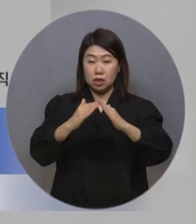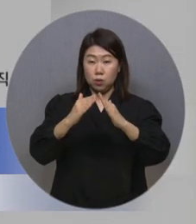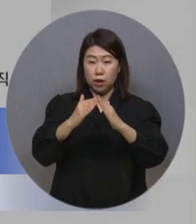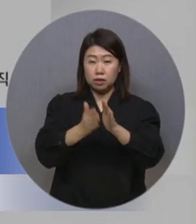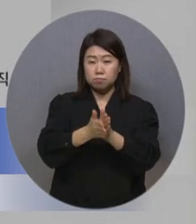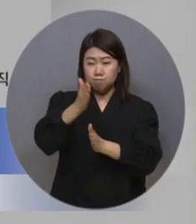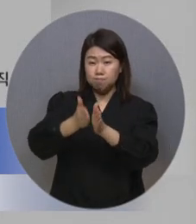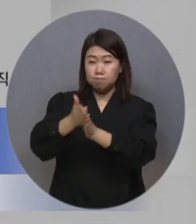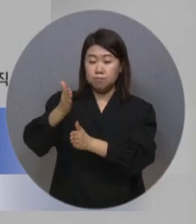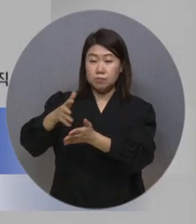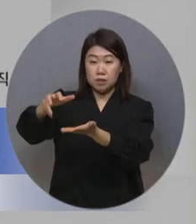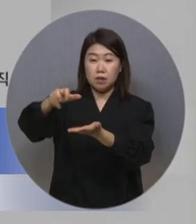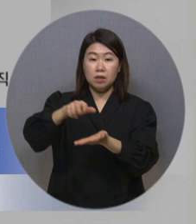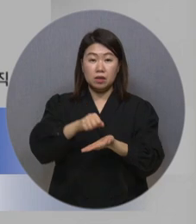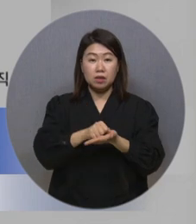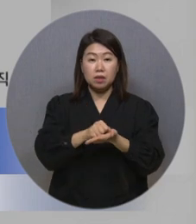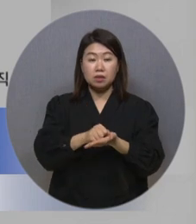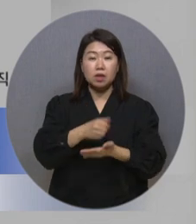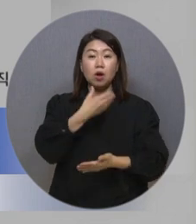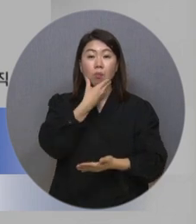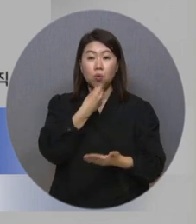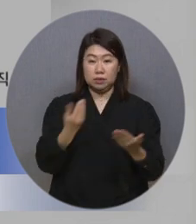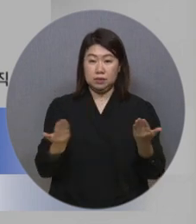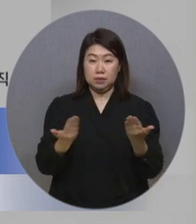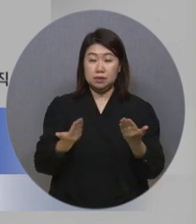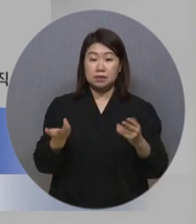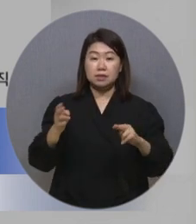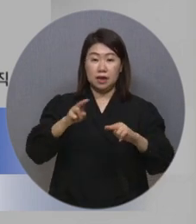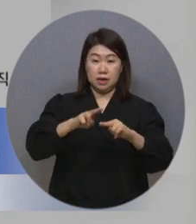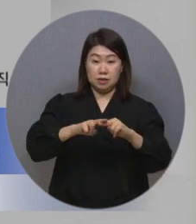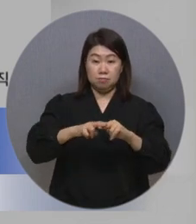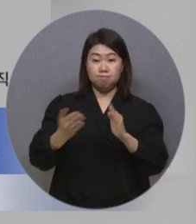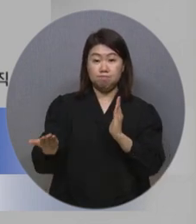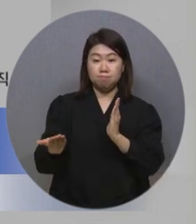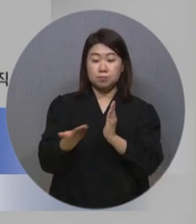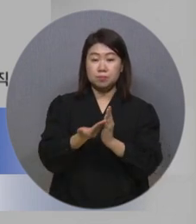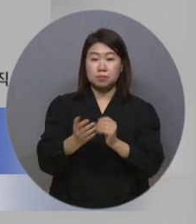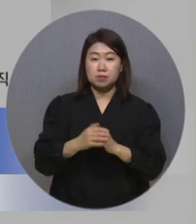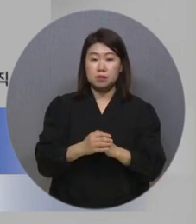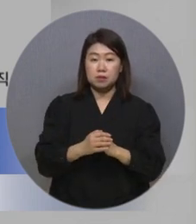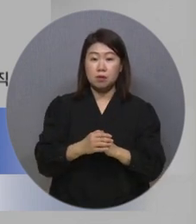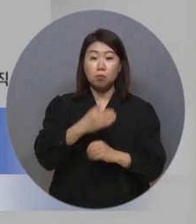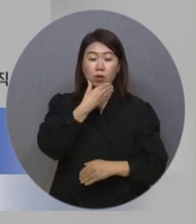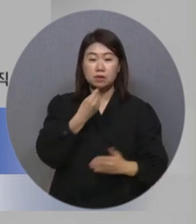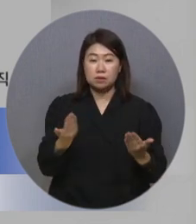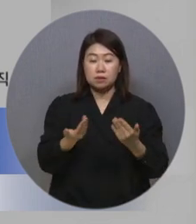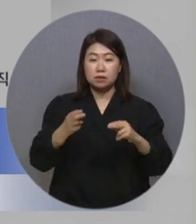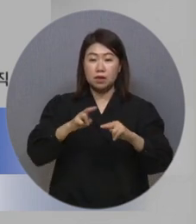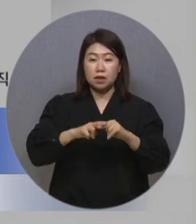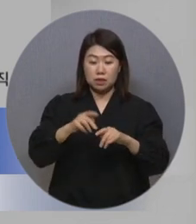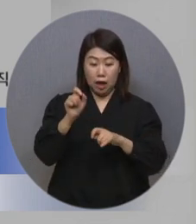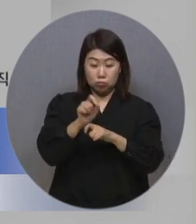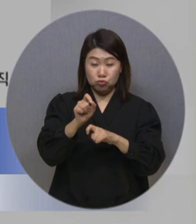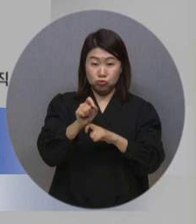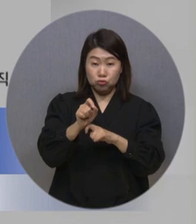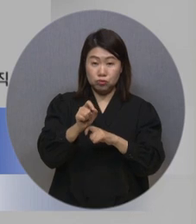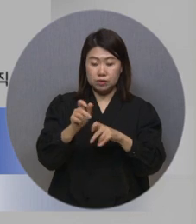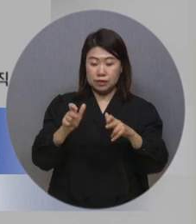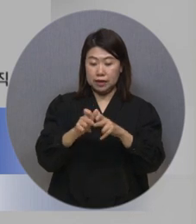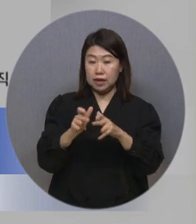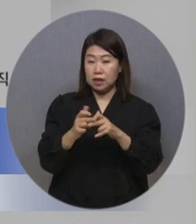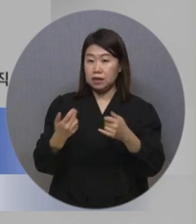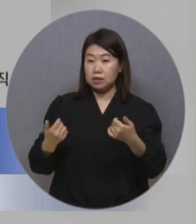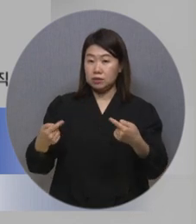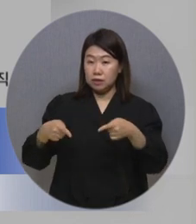이번 신규 개발 직무 유형은 복지 일자리에 적용된다고 합니다. 복지 일자리는 사무 보조나 장애인 동료